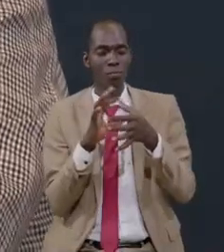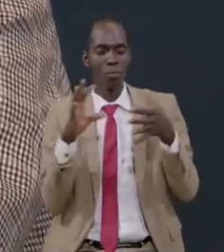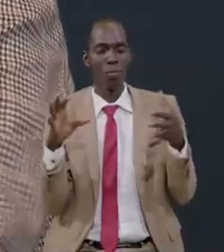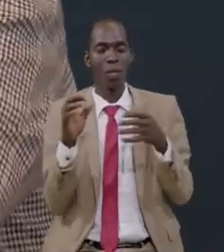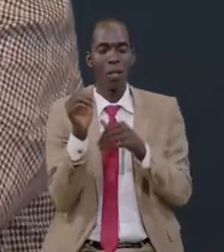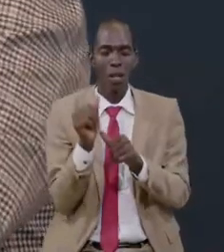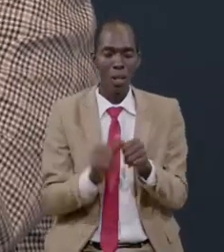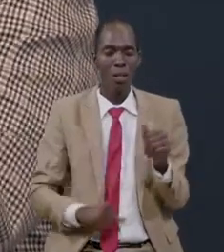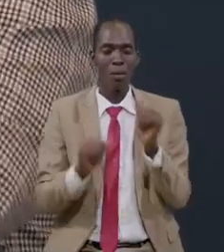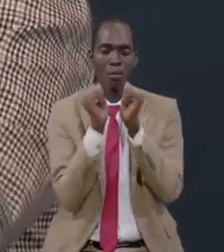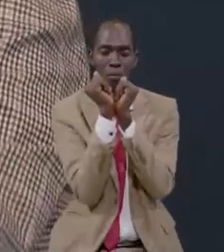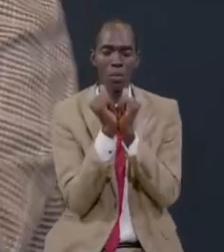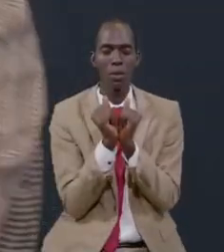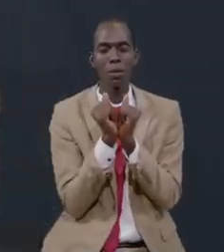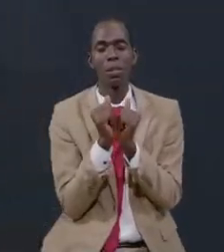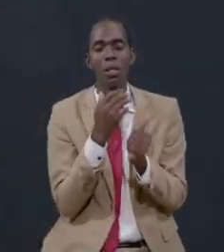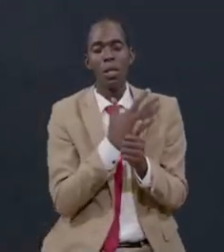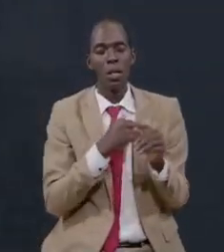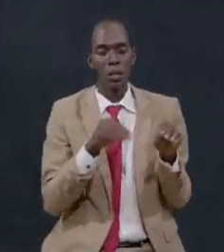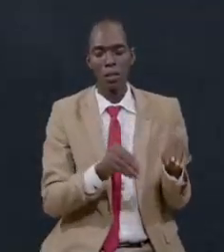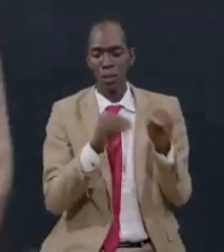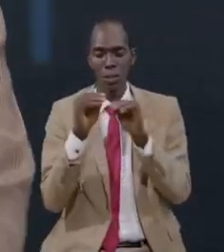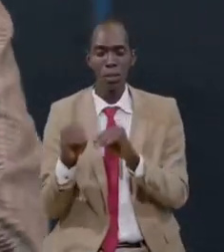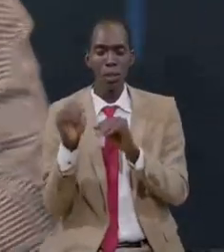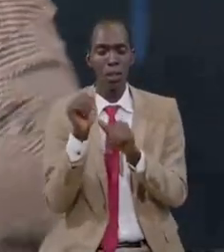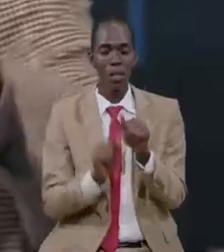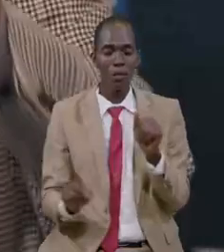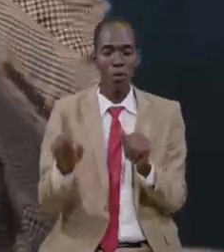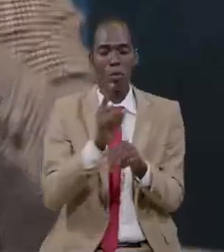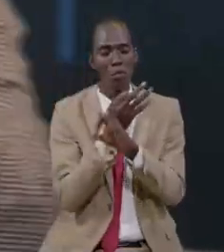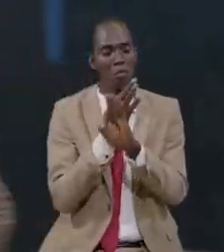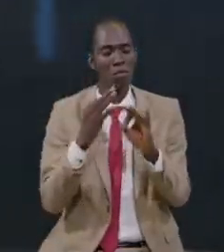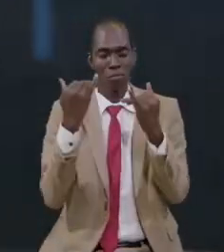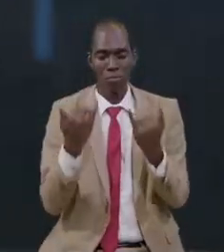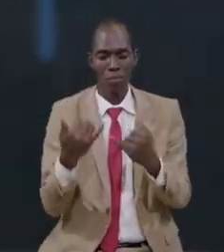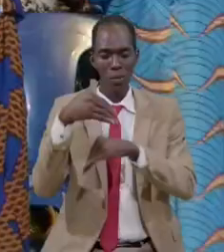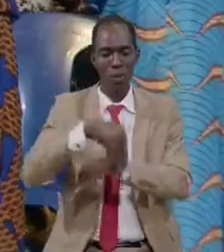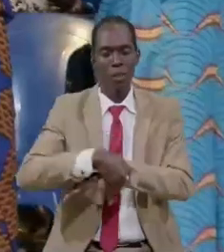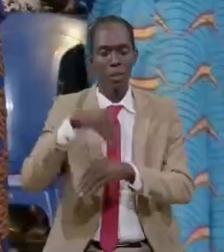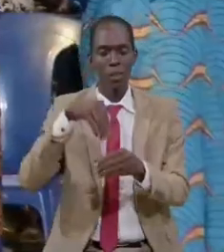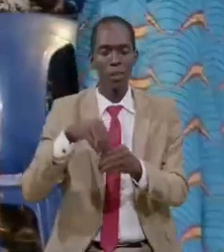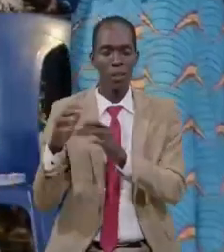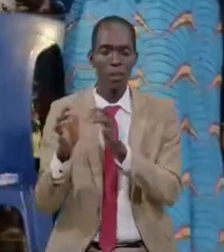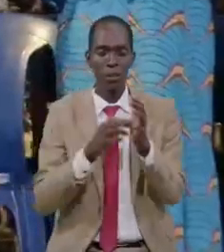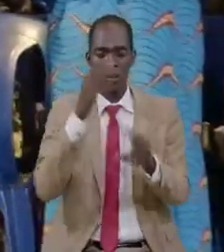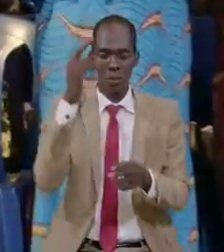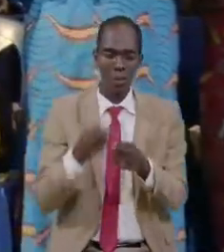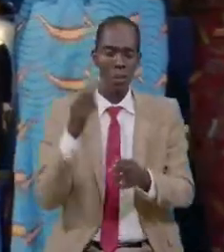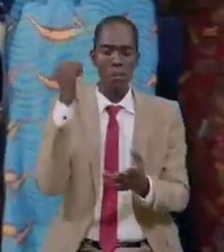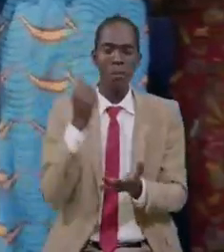délie tout lien et affranchis chacun ce soir au nom de Jésus.